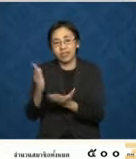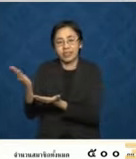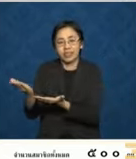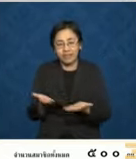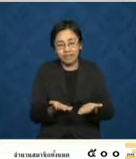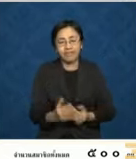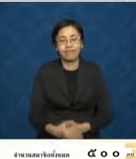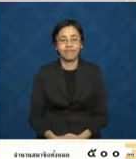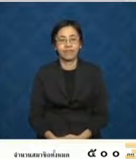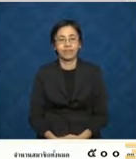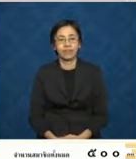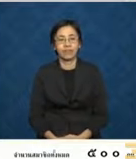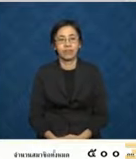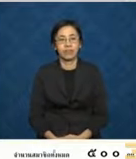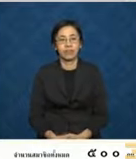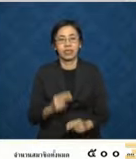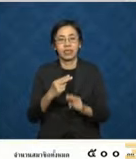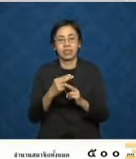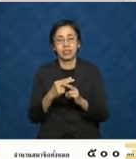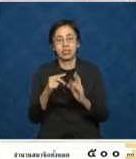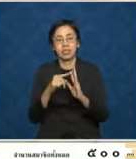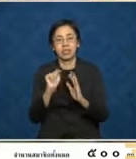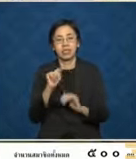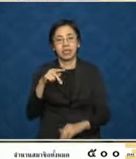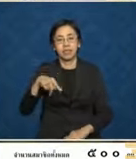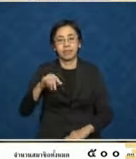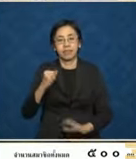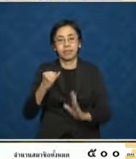ครับต่อไปเชิญท่านเทพจุฑาขาวคำครับ